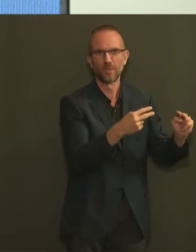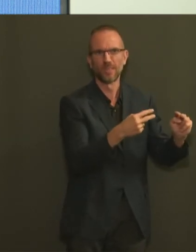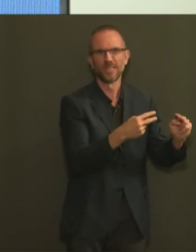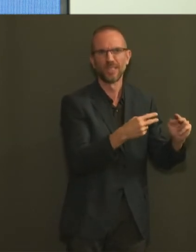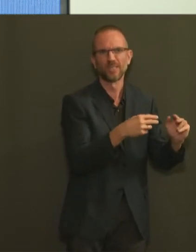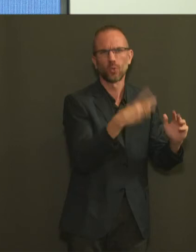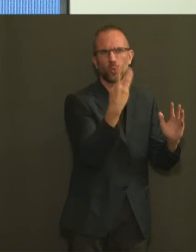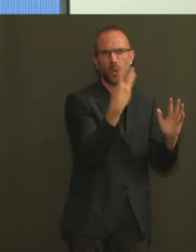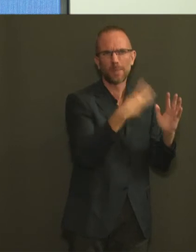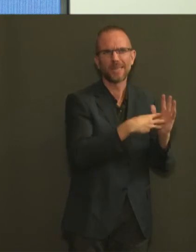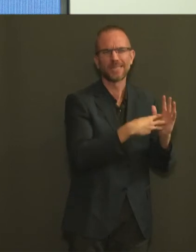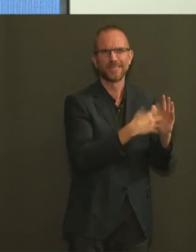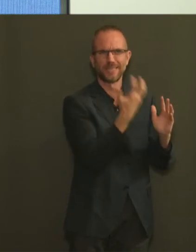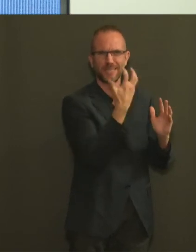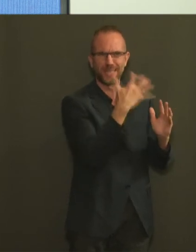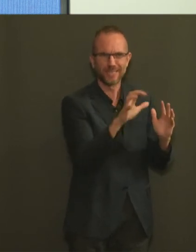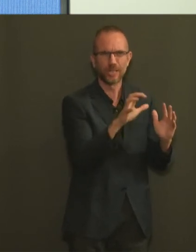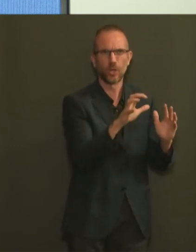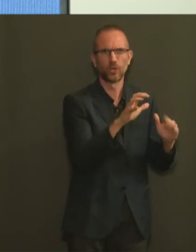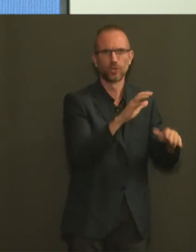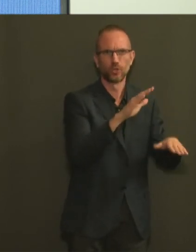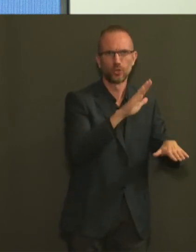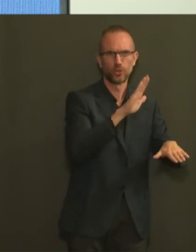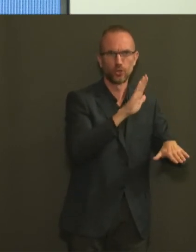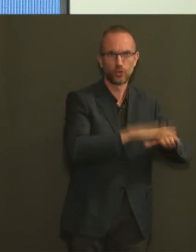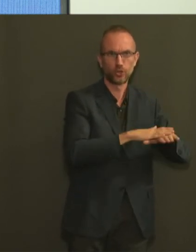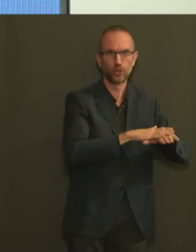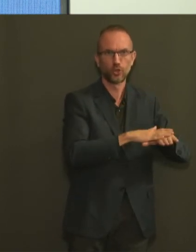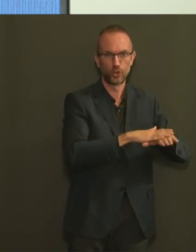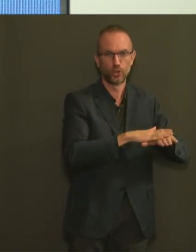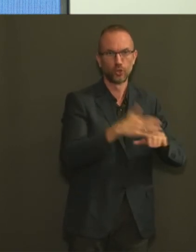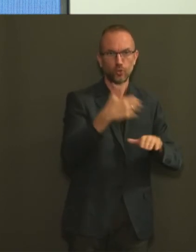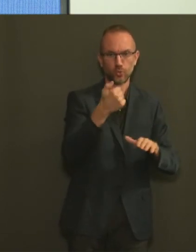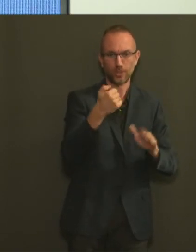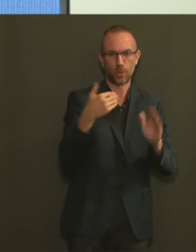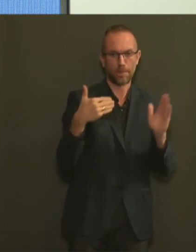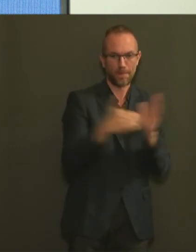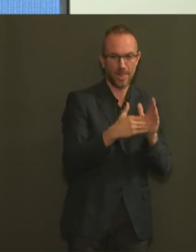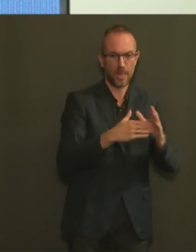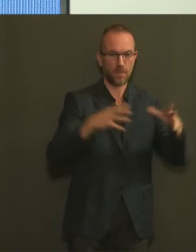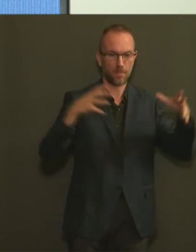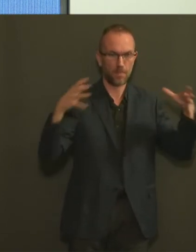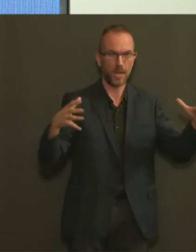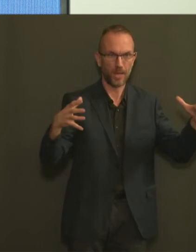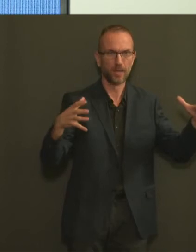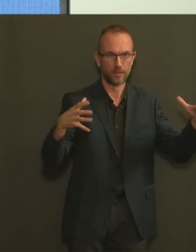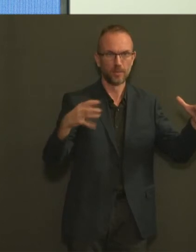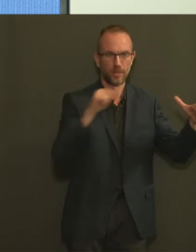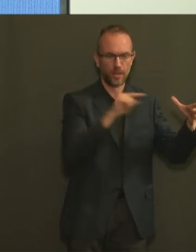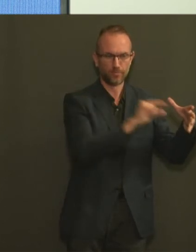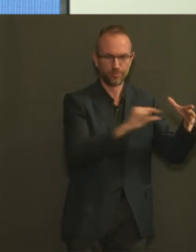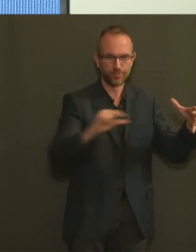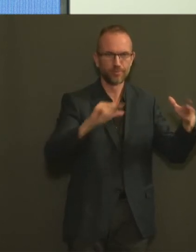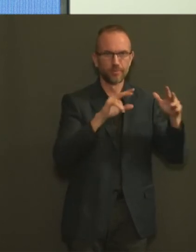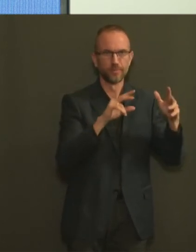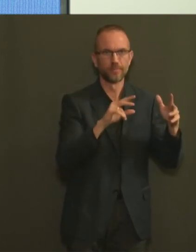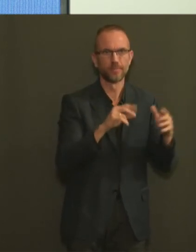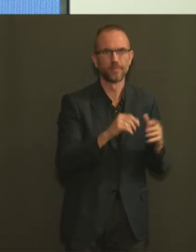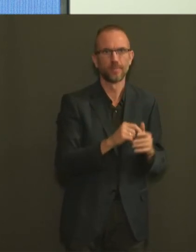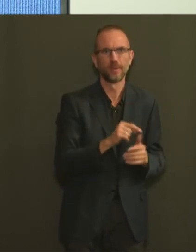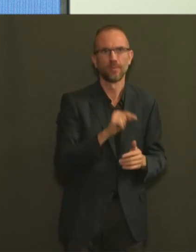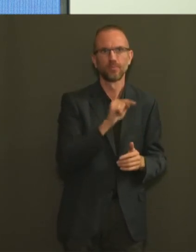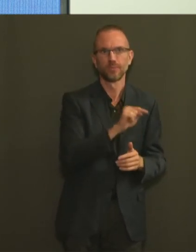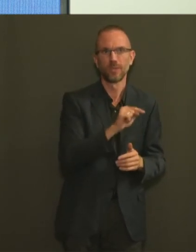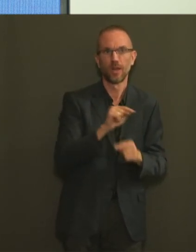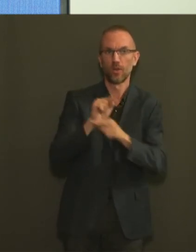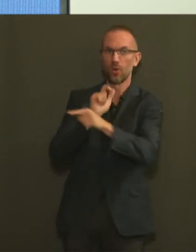déterminée jusqu'à présent clairement donc il ya là une raison pour lequel ce type de variantes a pu être